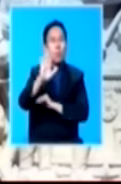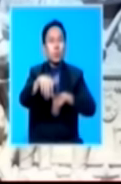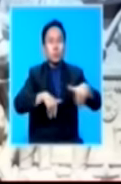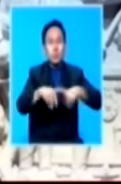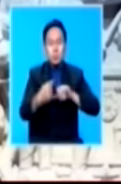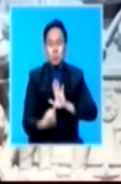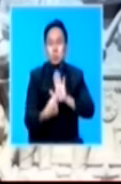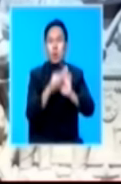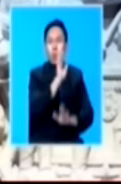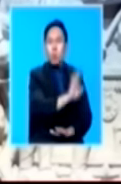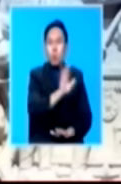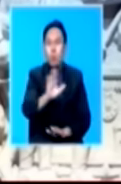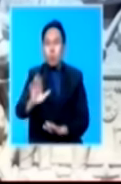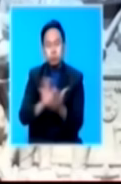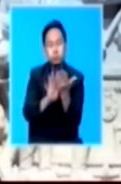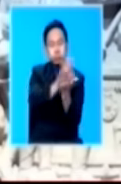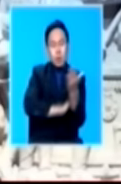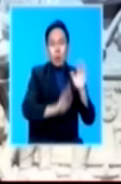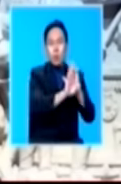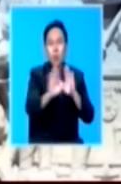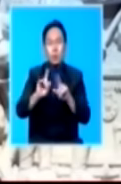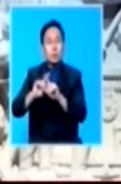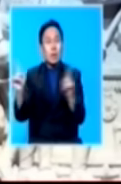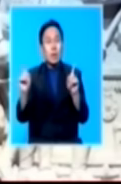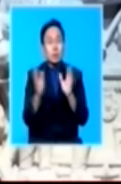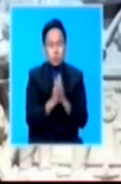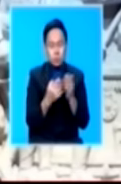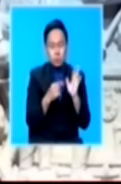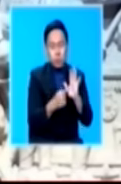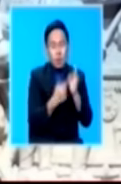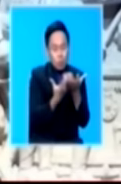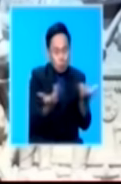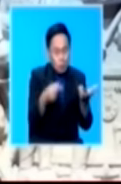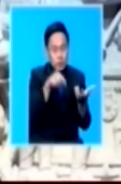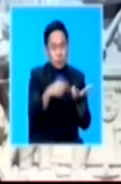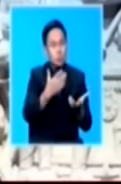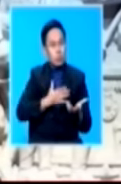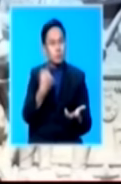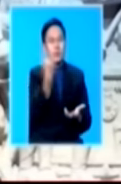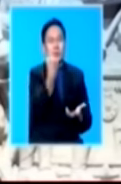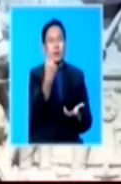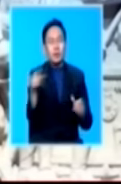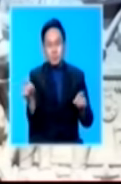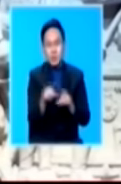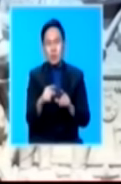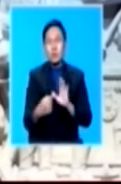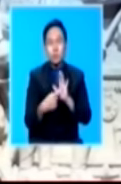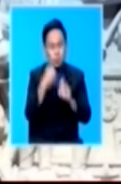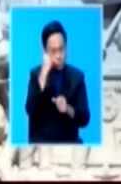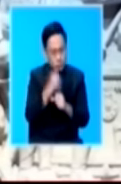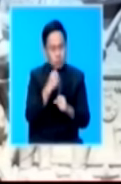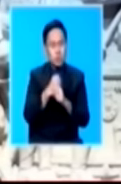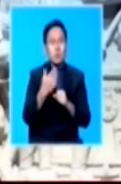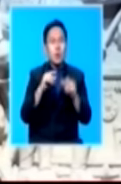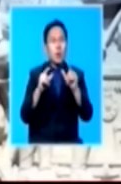ของแต่ละพื้นที่ไม่เหมือนกันแล้วนะครับแต่ละพื้นที่ไม่เหมือนกันไม่ว่าจะเป็นผลผลิตอะไรก็ตามนะครับก็อยากให้ทุกสินค้าทุกรายการมี